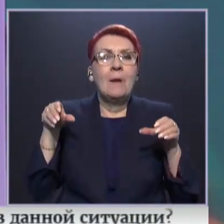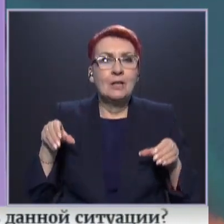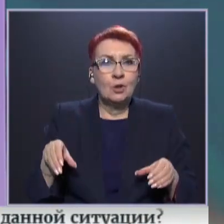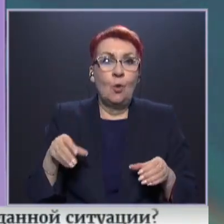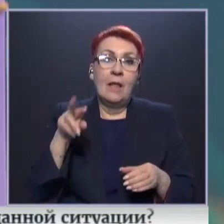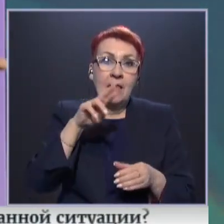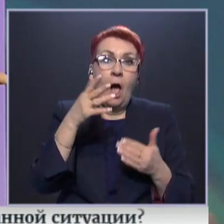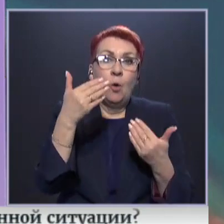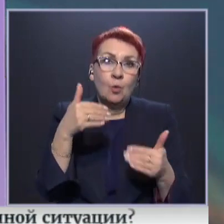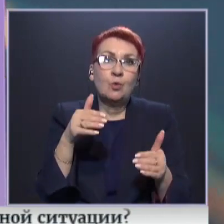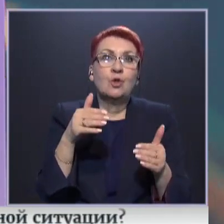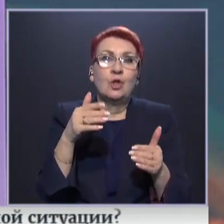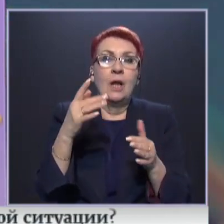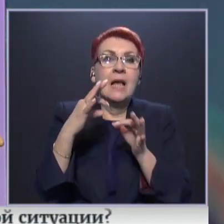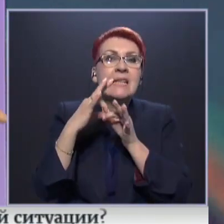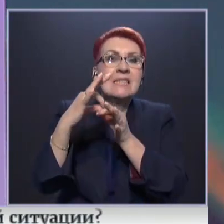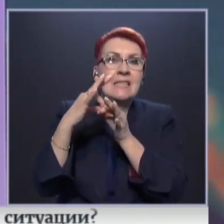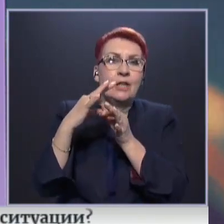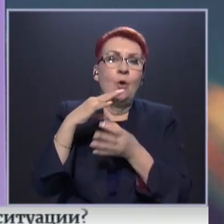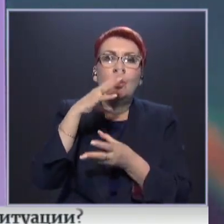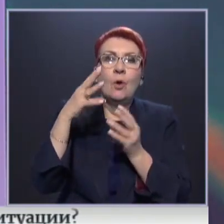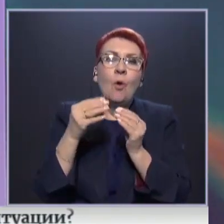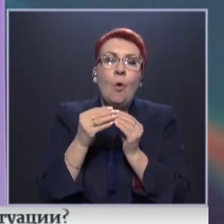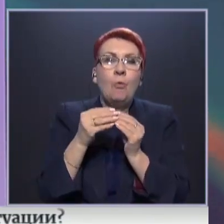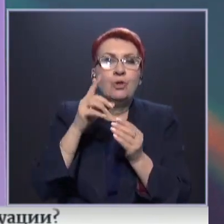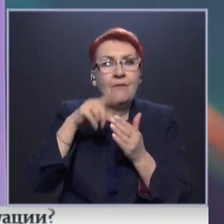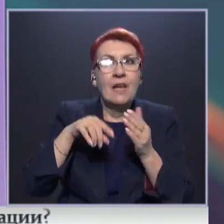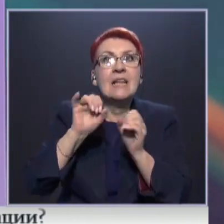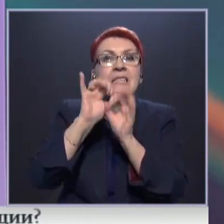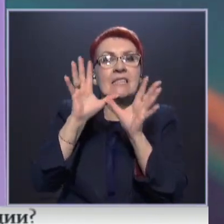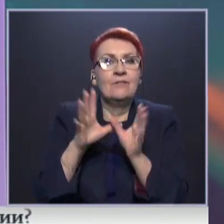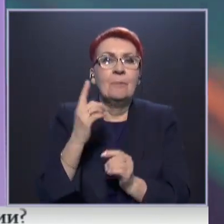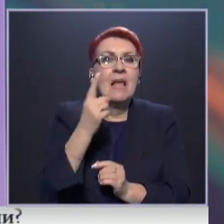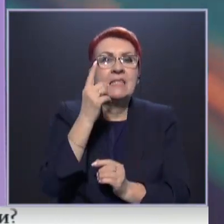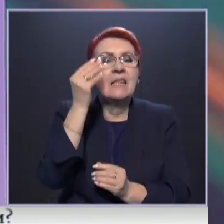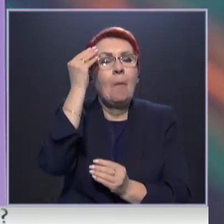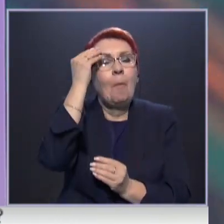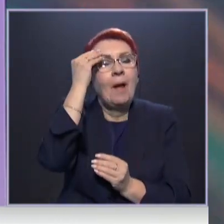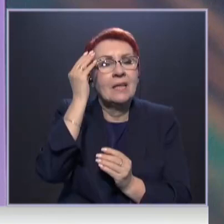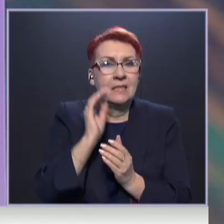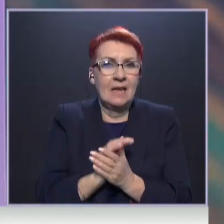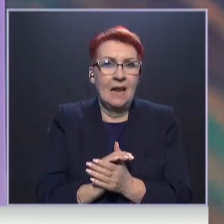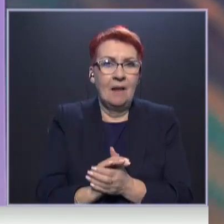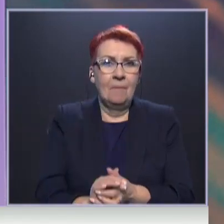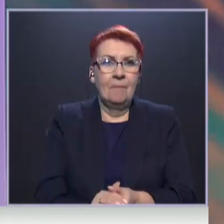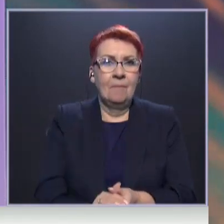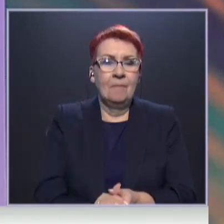ними, со святыми, общей верой, любовью, единомыслием. Мы как